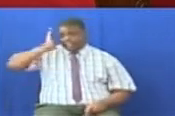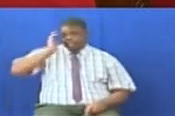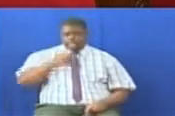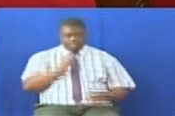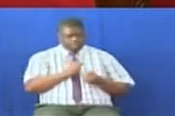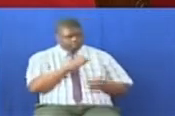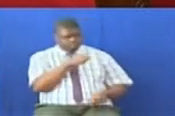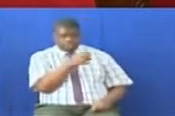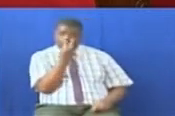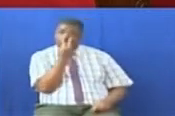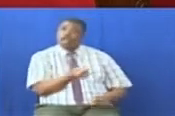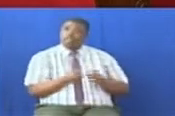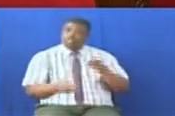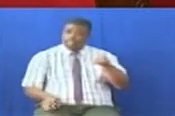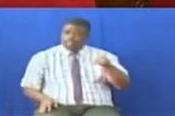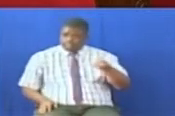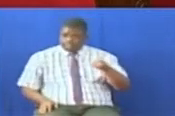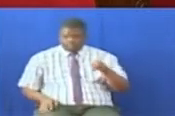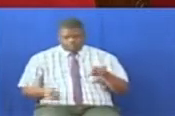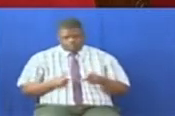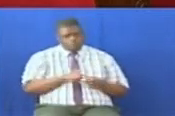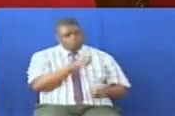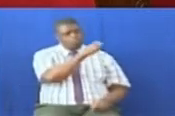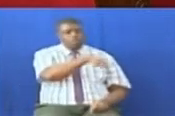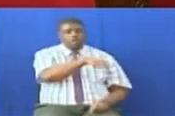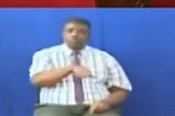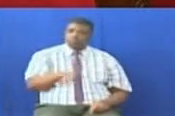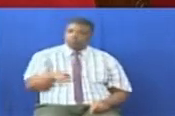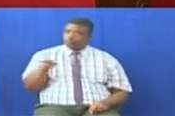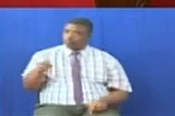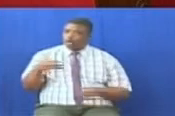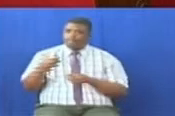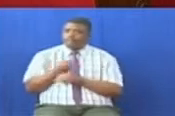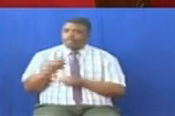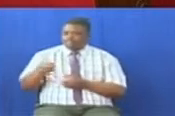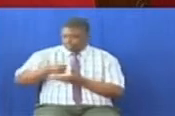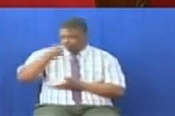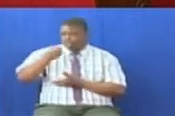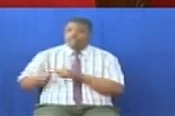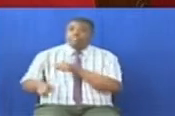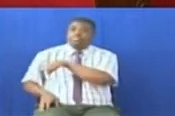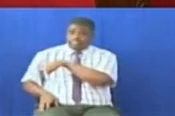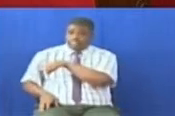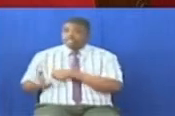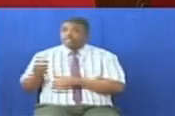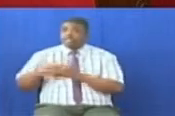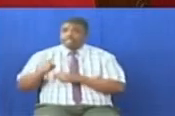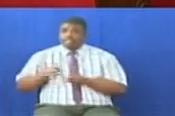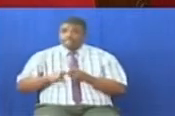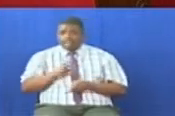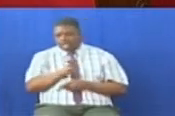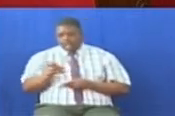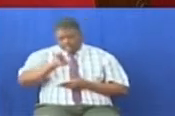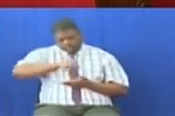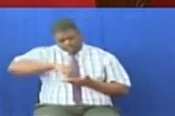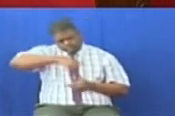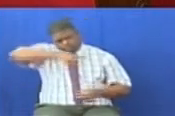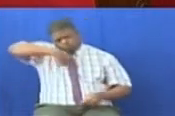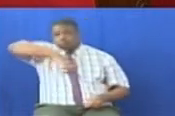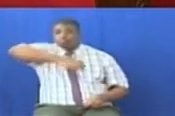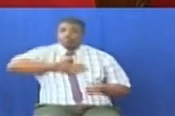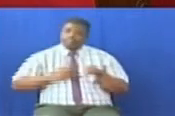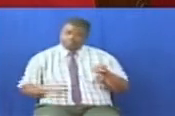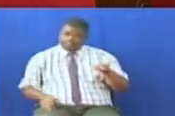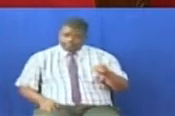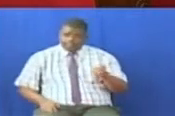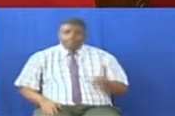hili ili wananchi hawa waweze kupata mitaji katika halmashauri zetu. Lakini